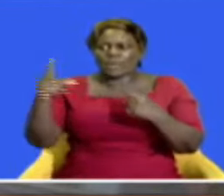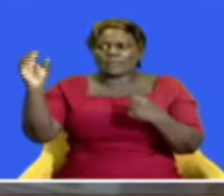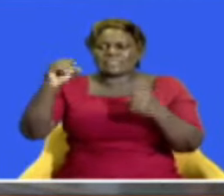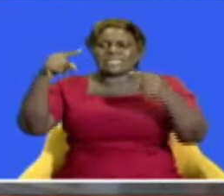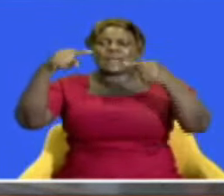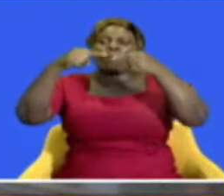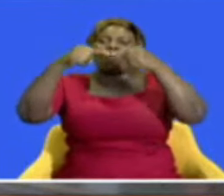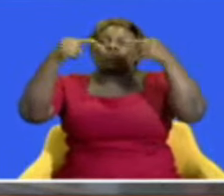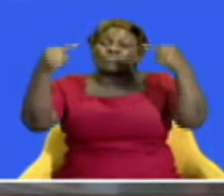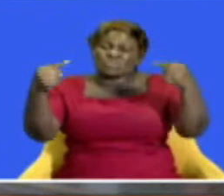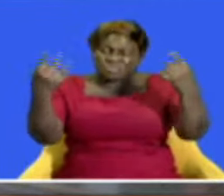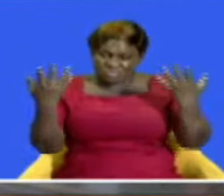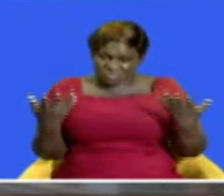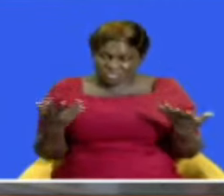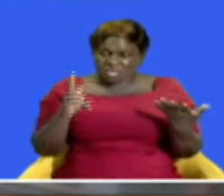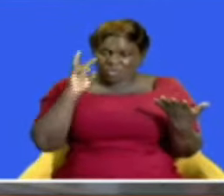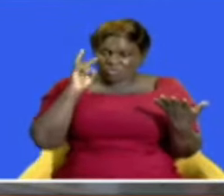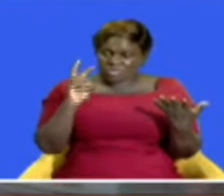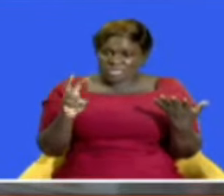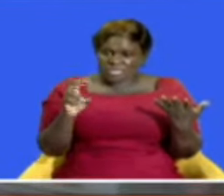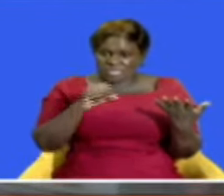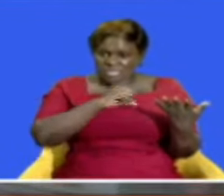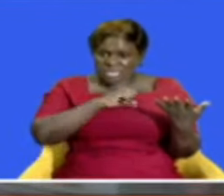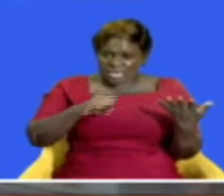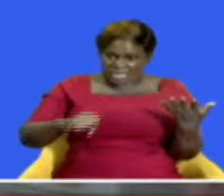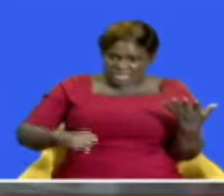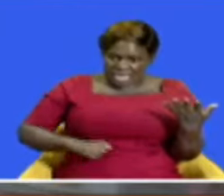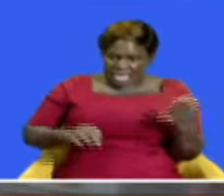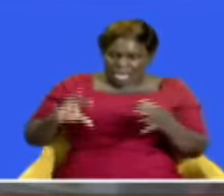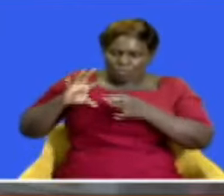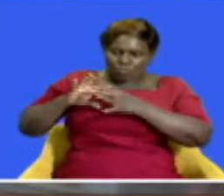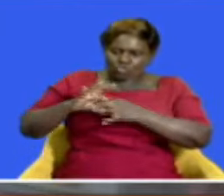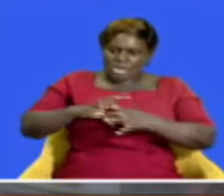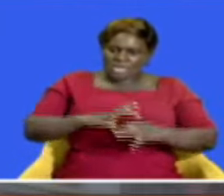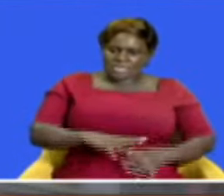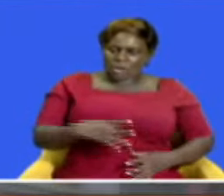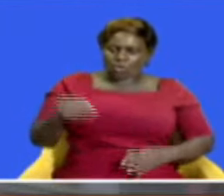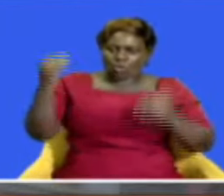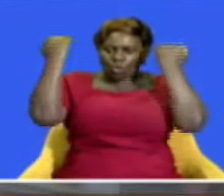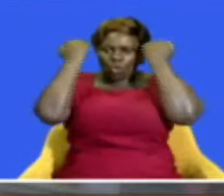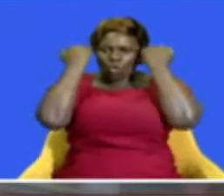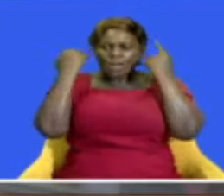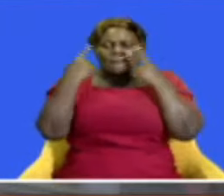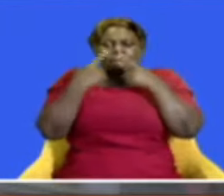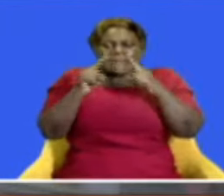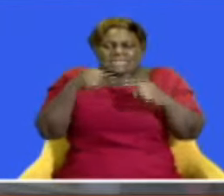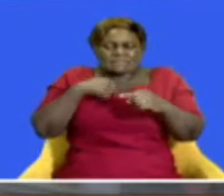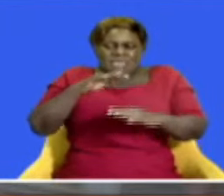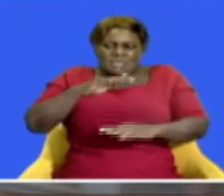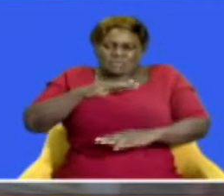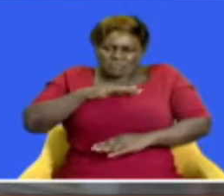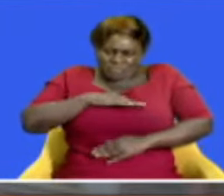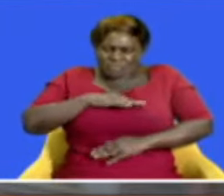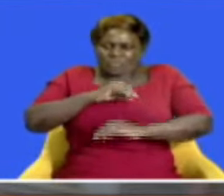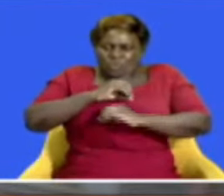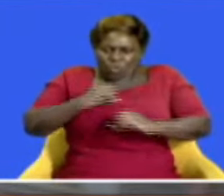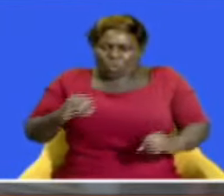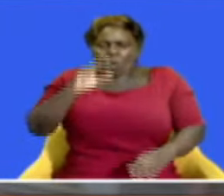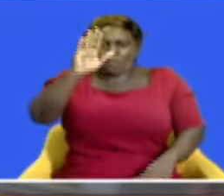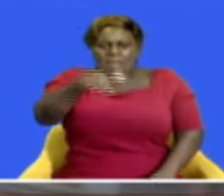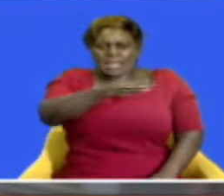wamepinga huu mswada. Tumeona seneta wakia mtata na wengine wameenda mahakamani. Lakini endapo siridhiki na yanayofanyika